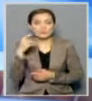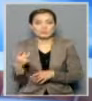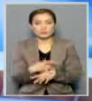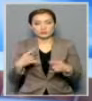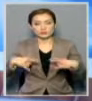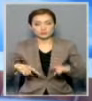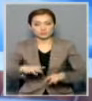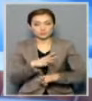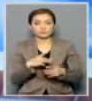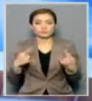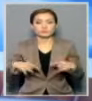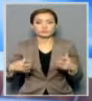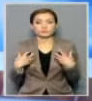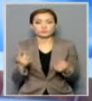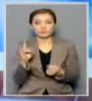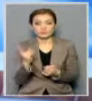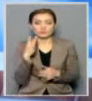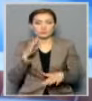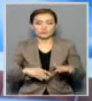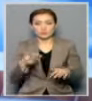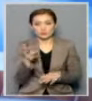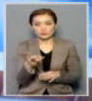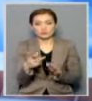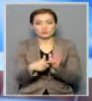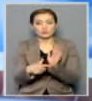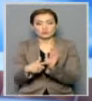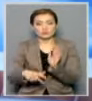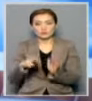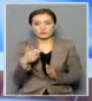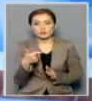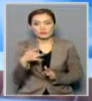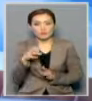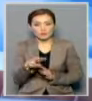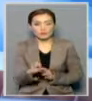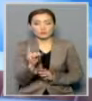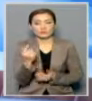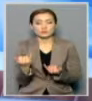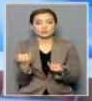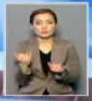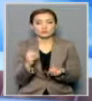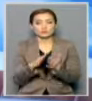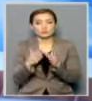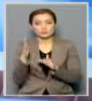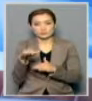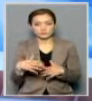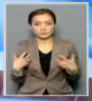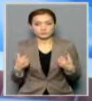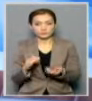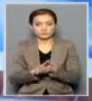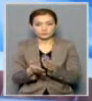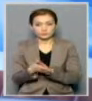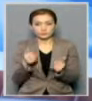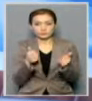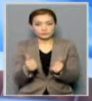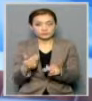первенца. На свет появился здоровый малыш весом в 3 килограмма 70 грамм. Сейчас мама и ребенок уже находятся дома, их состояние хорошее.